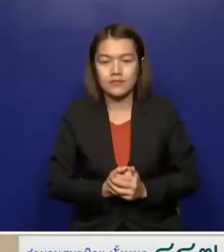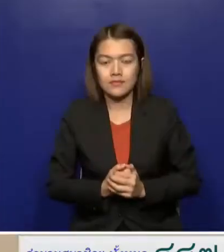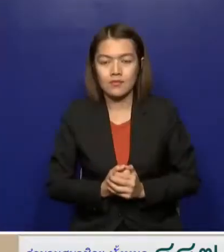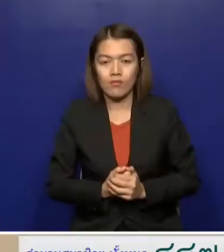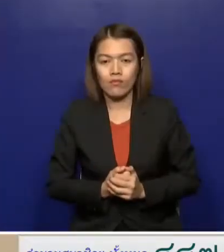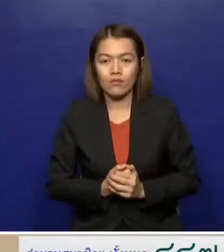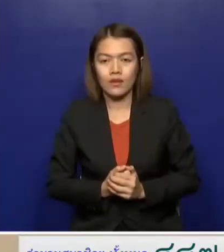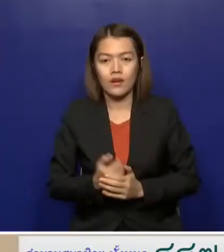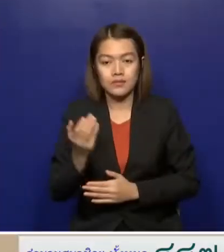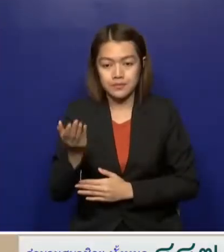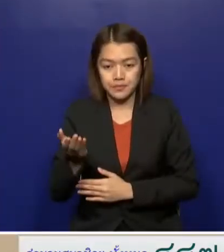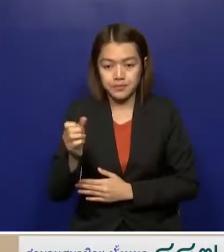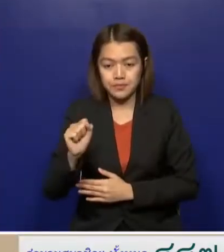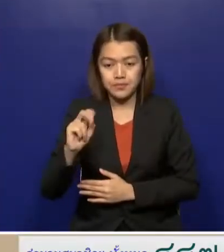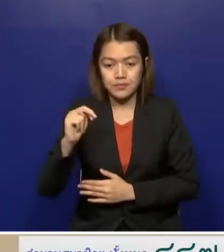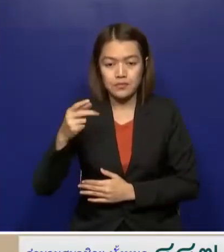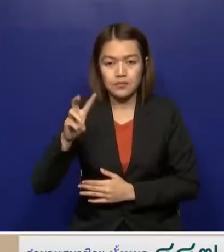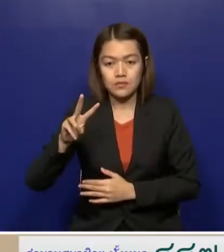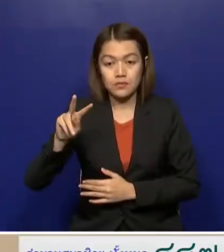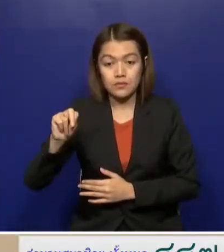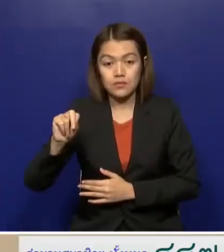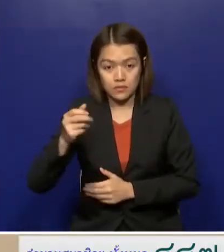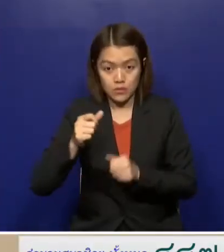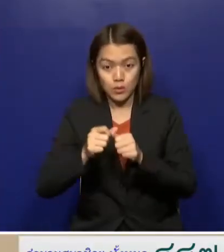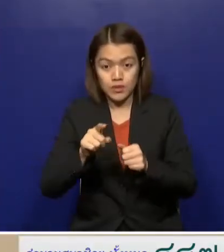คุสุงหนพงมนีอยู่ไครับ